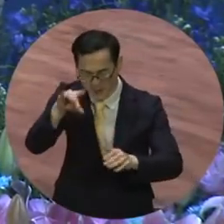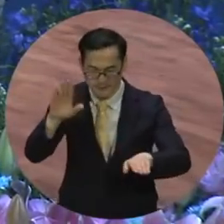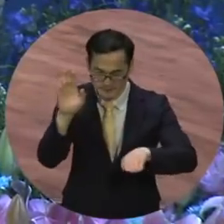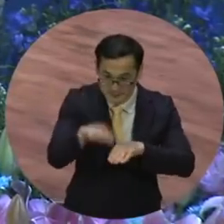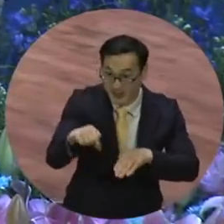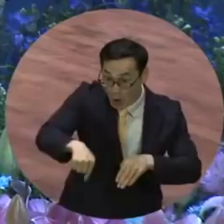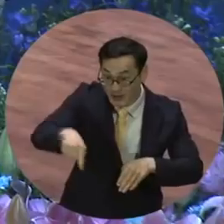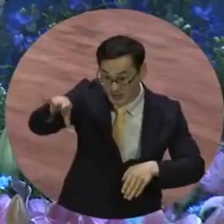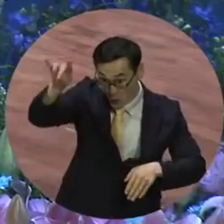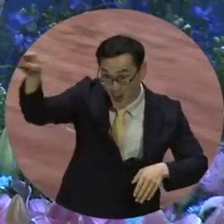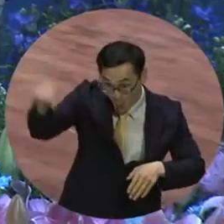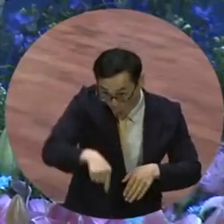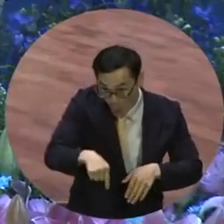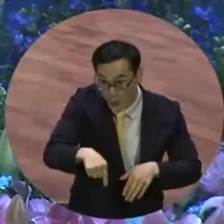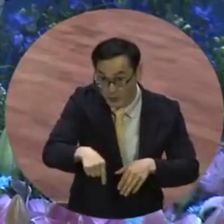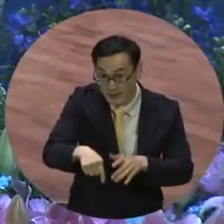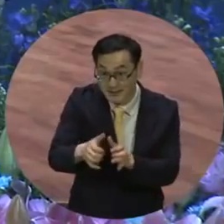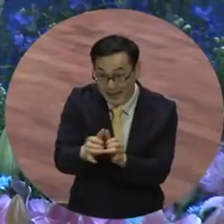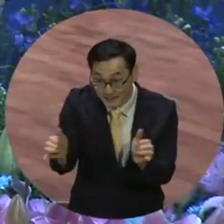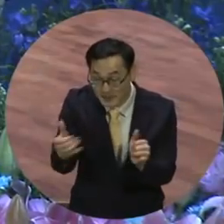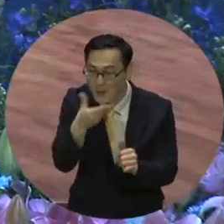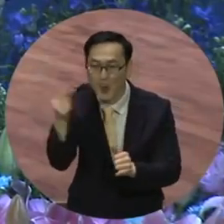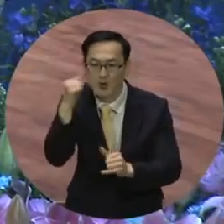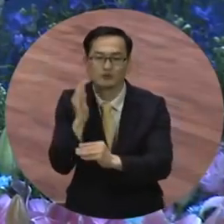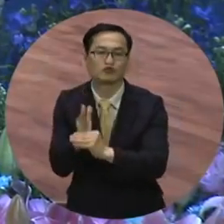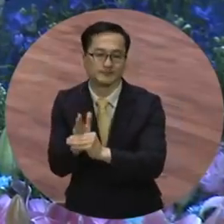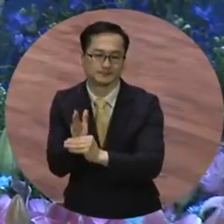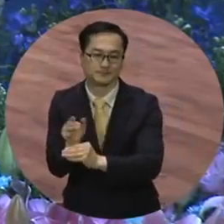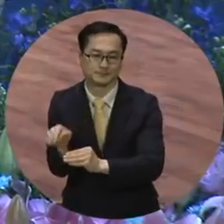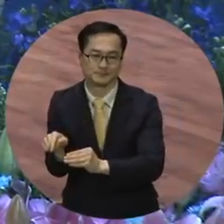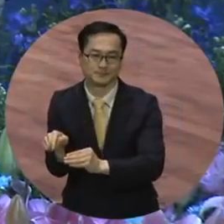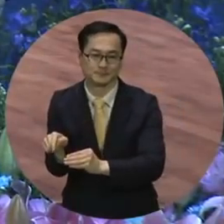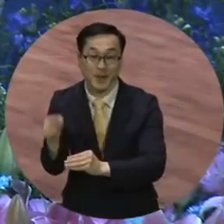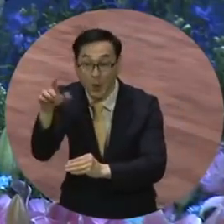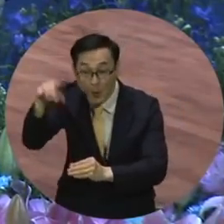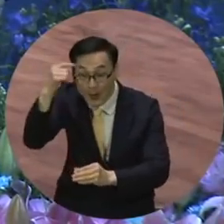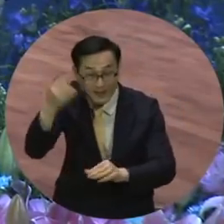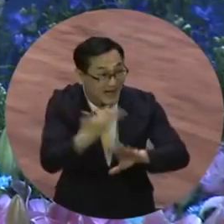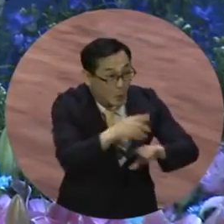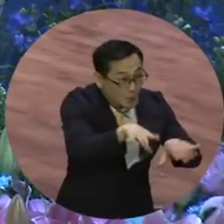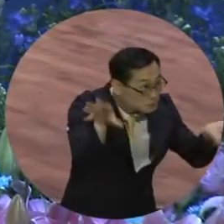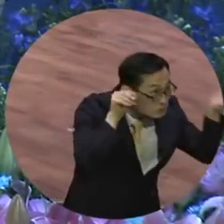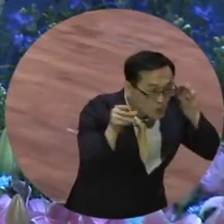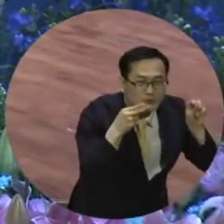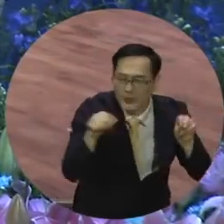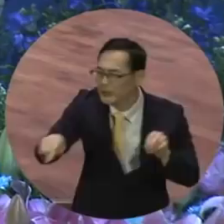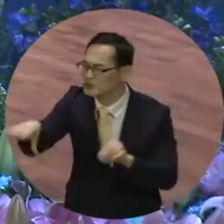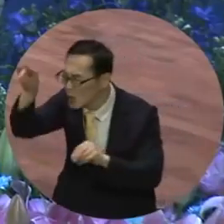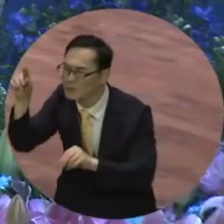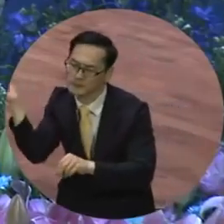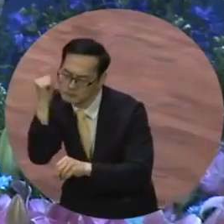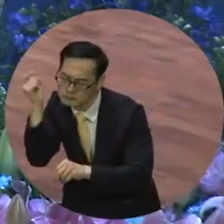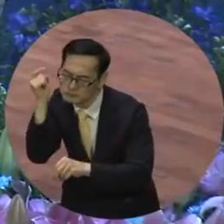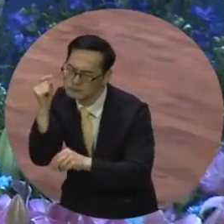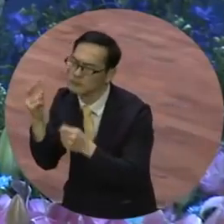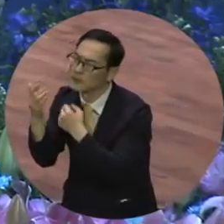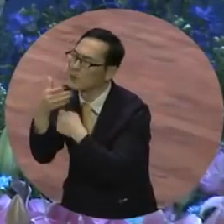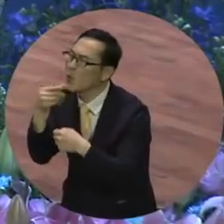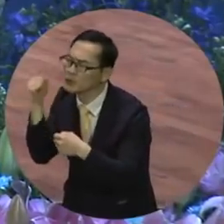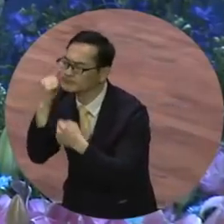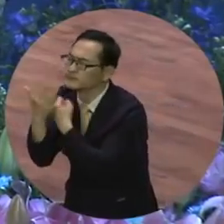사람은 굉장히 복음적이에요. 왜냐, 복음만 들었기 때문에. 그런 다른데 교회를